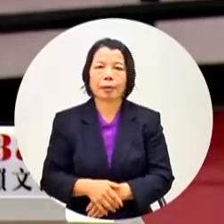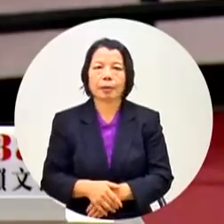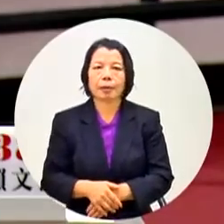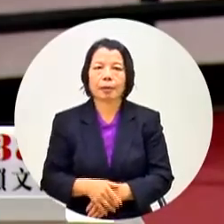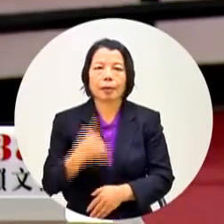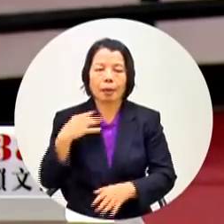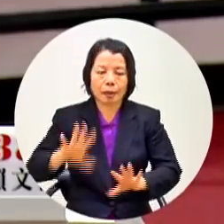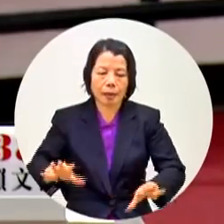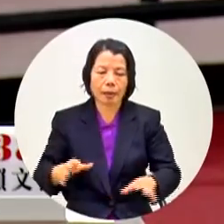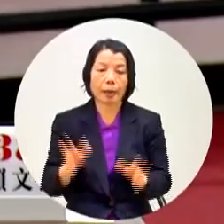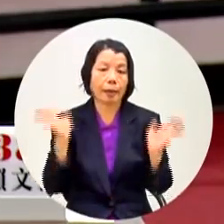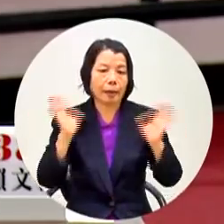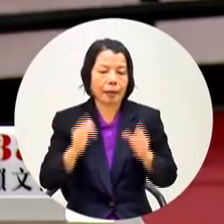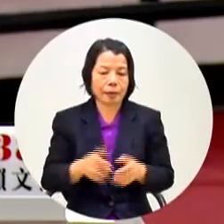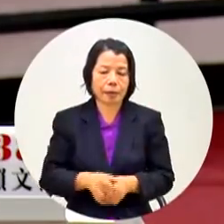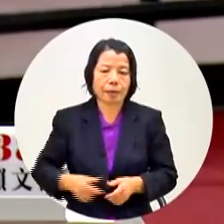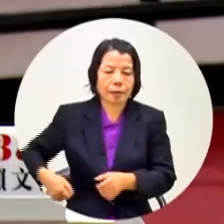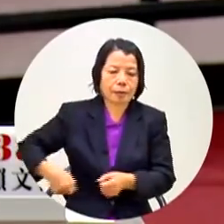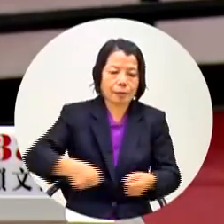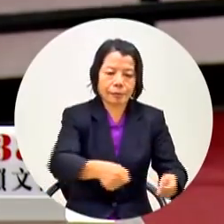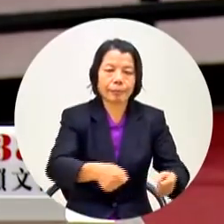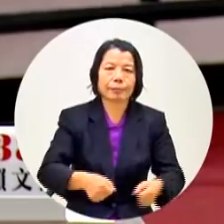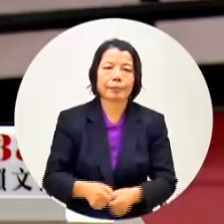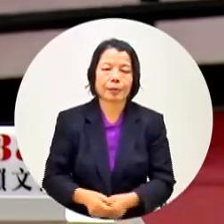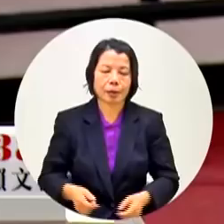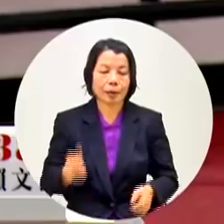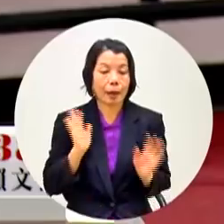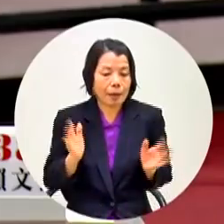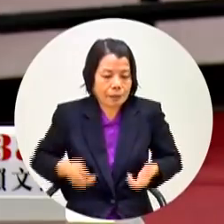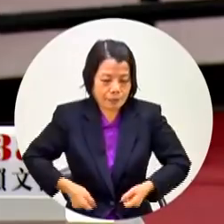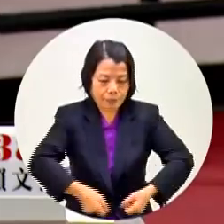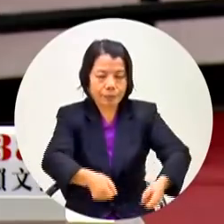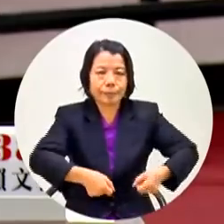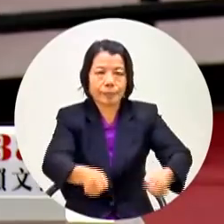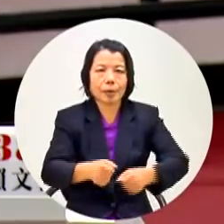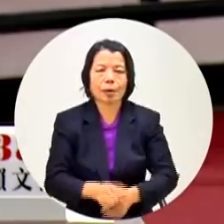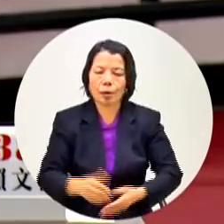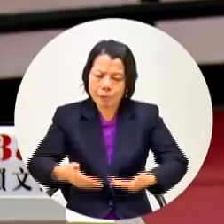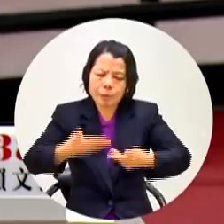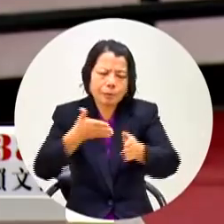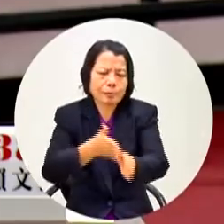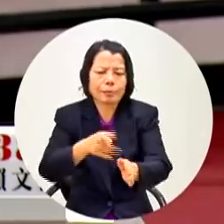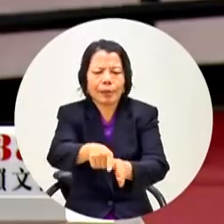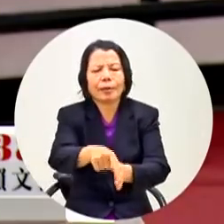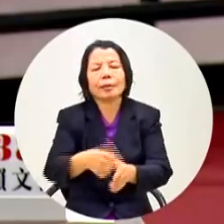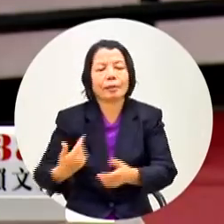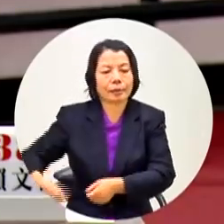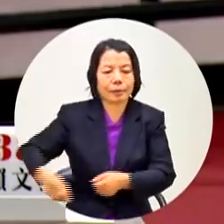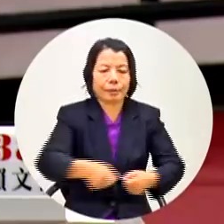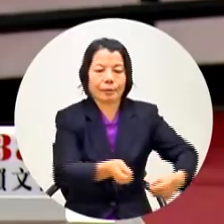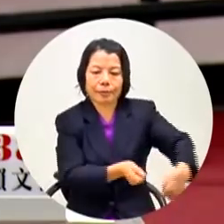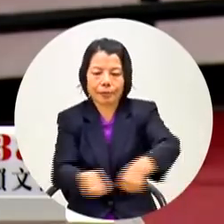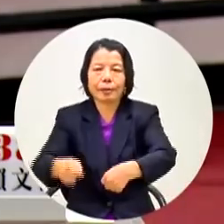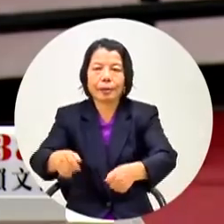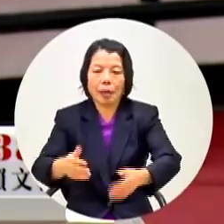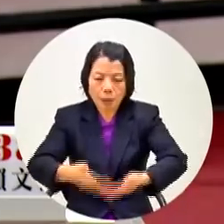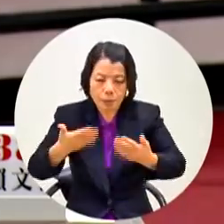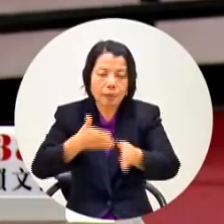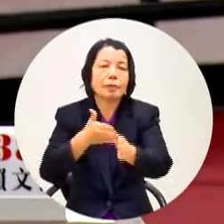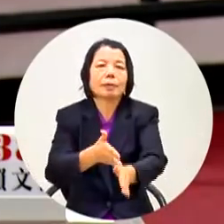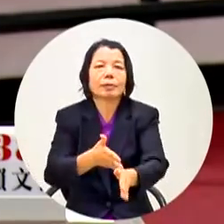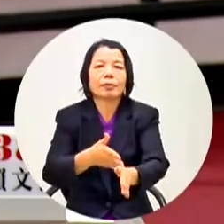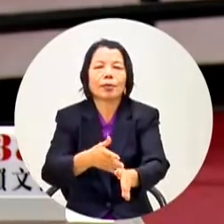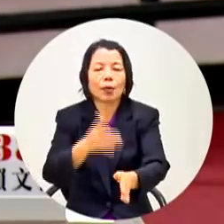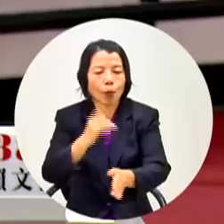是推小孩子就在轻轨前面晃来晃去，为什么轻轨看到人会闪会躲会停，不是躲了没办法会